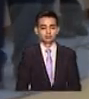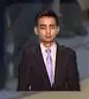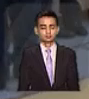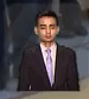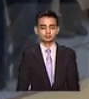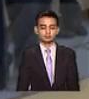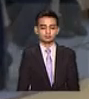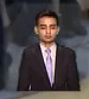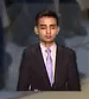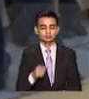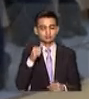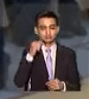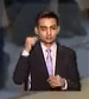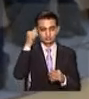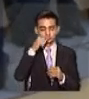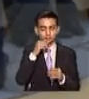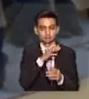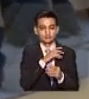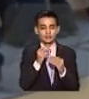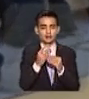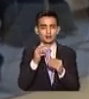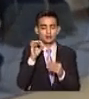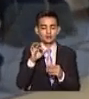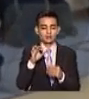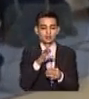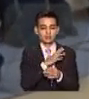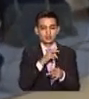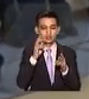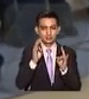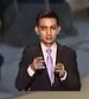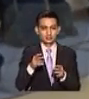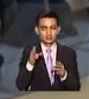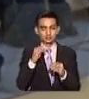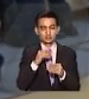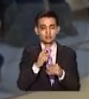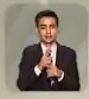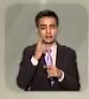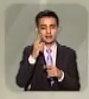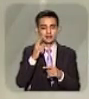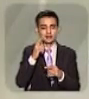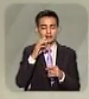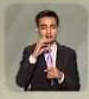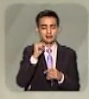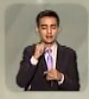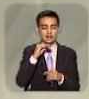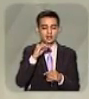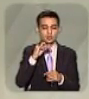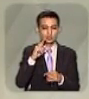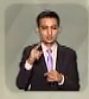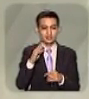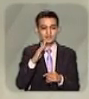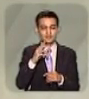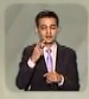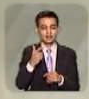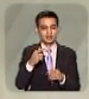В прошлом году во время запуска 11 октября произошла нештатная ситуация с ракетой-носителей «Союз-ФГ». Из-за